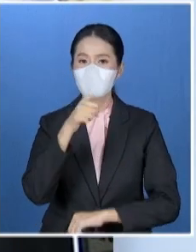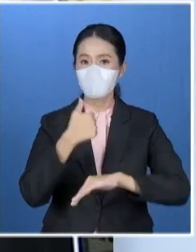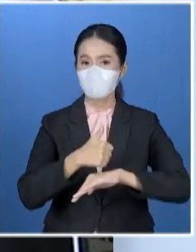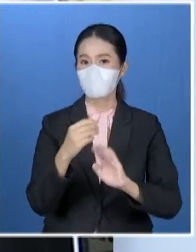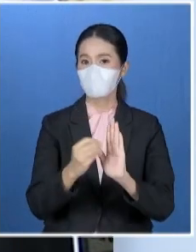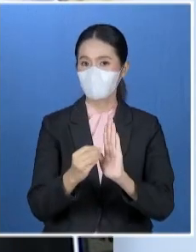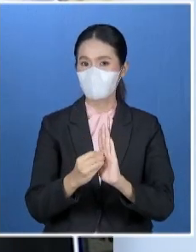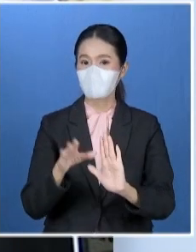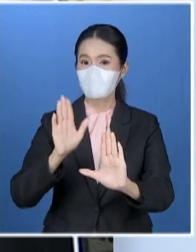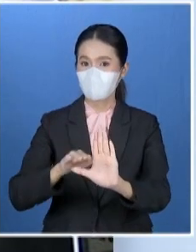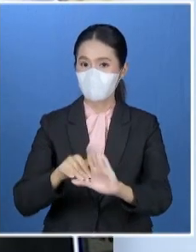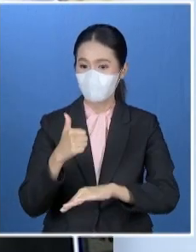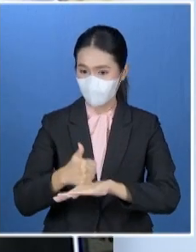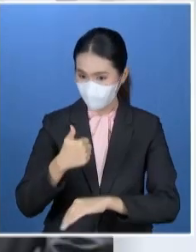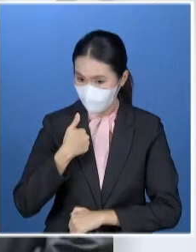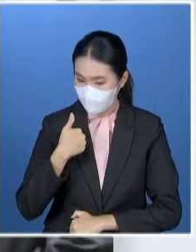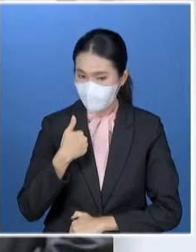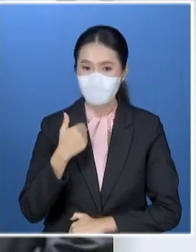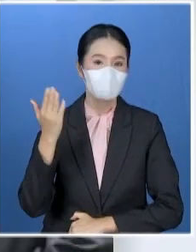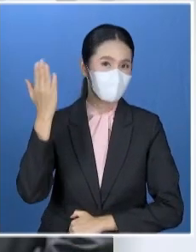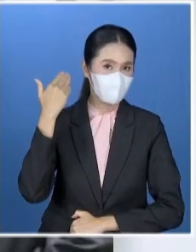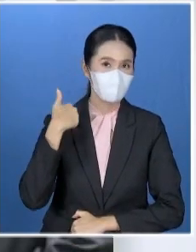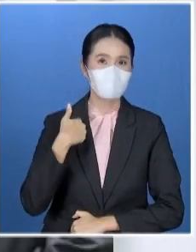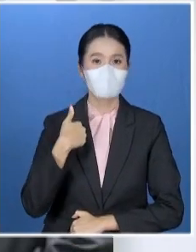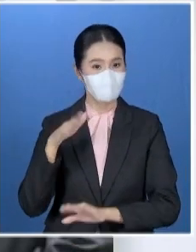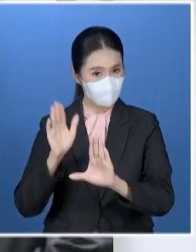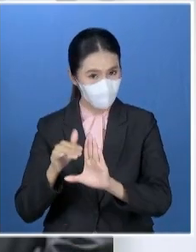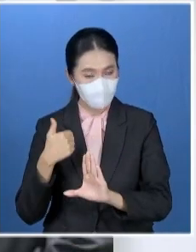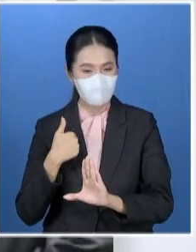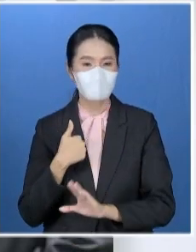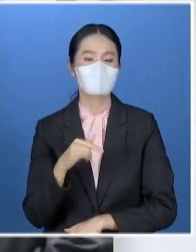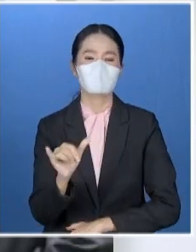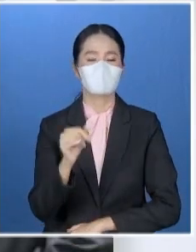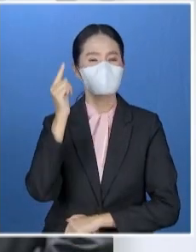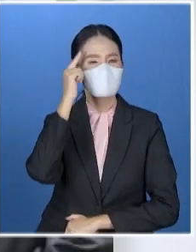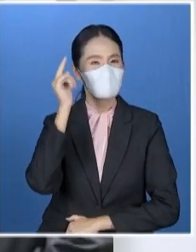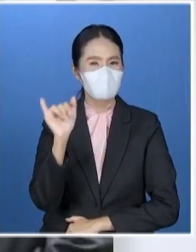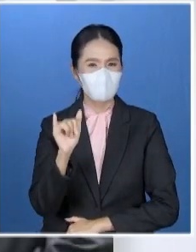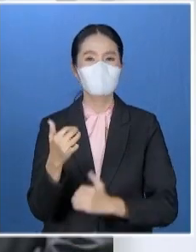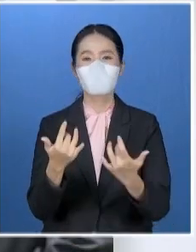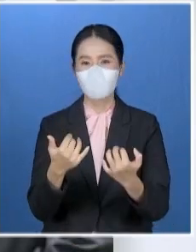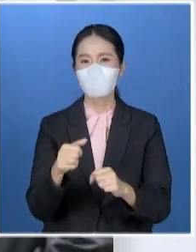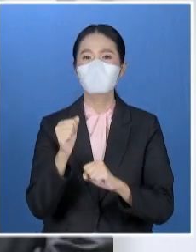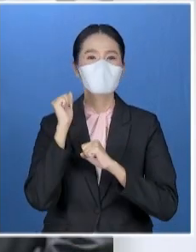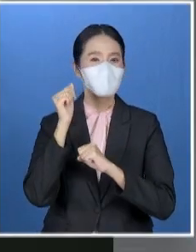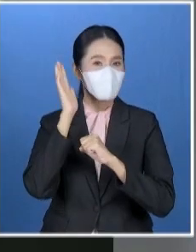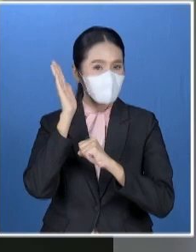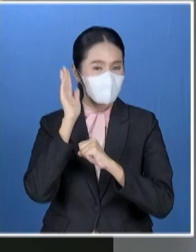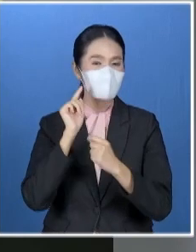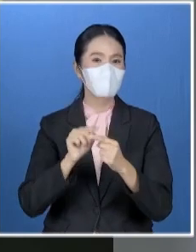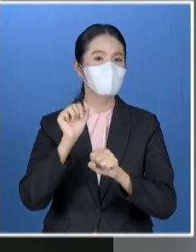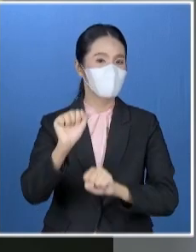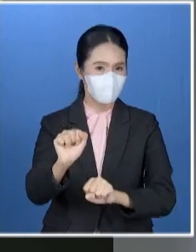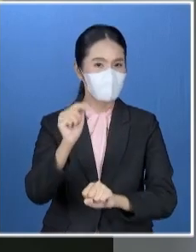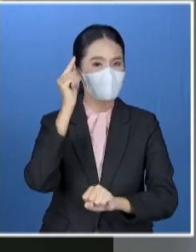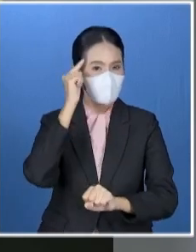วินว่าท่านจะลงสมัครผู้ว่าไหมเพราะก่อนหน้านี้ท่านบอกจะลงนี่ท่านบอกยังไม่ตัดสินใจรอประกาศในราชกิจจาก่อนแล้ว